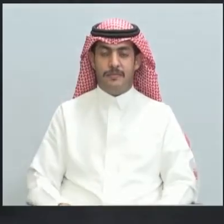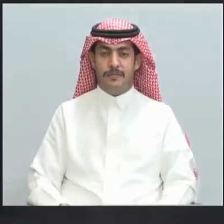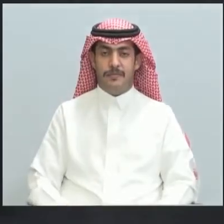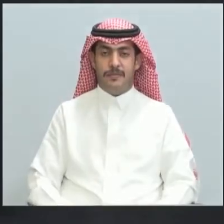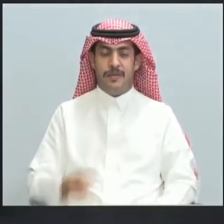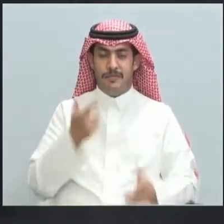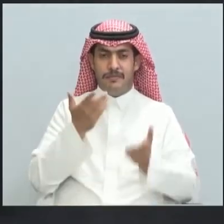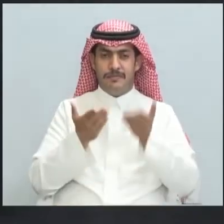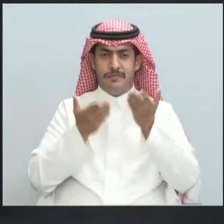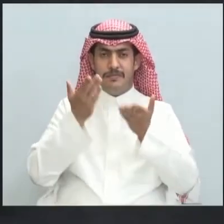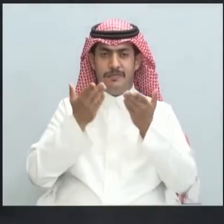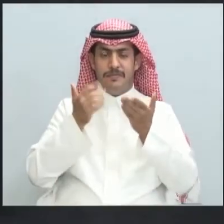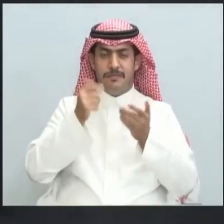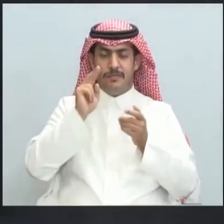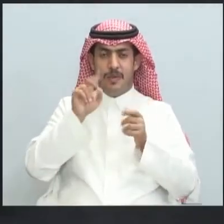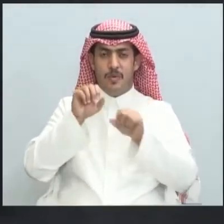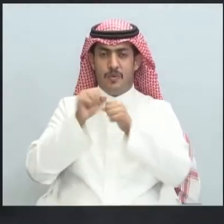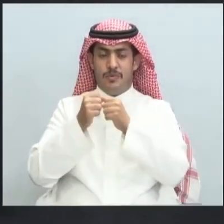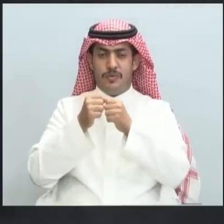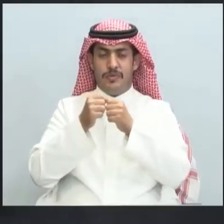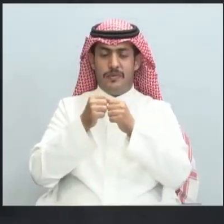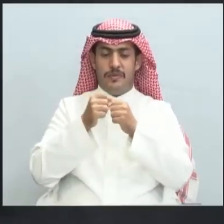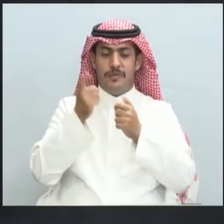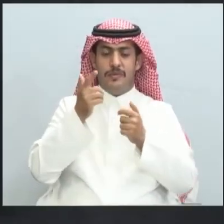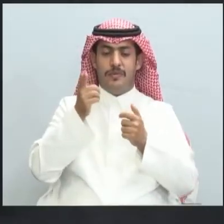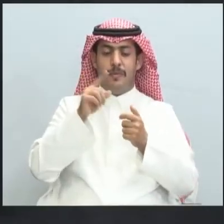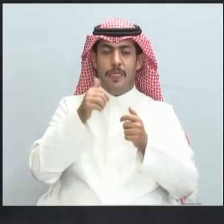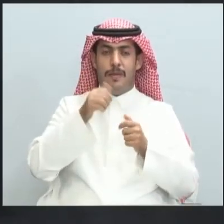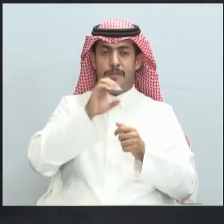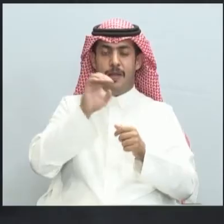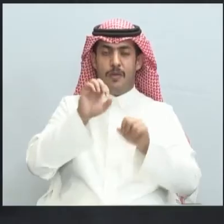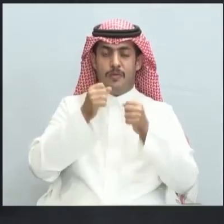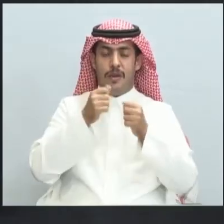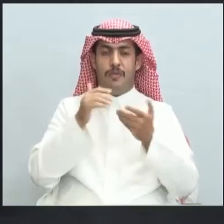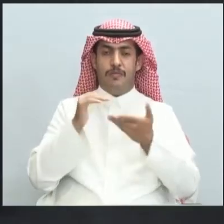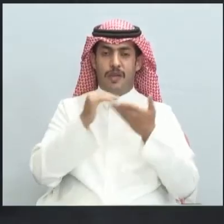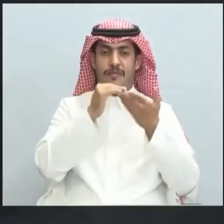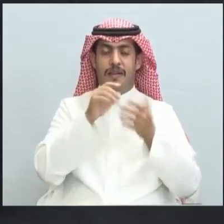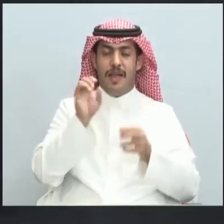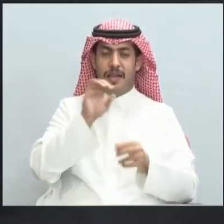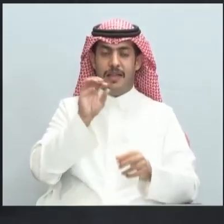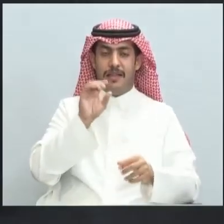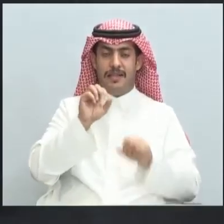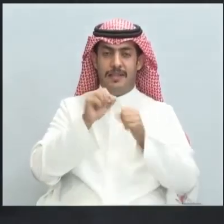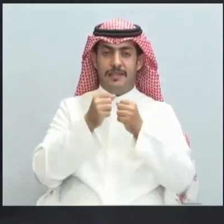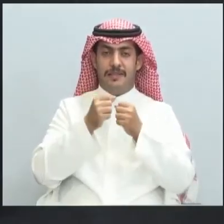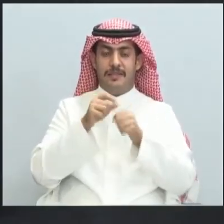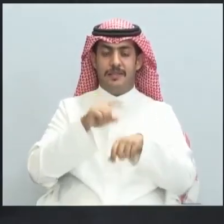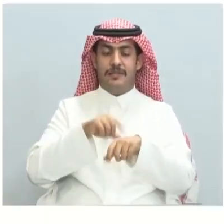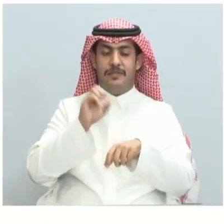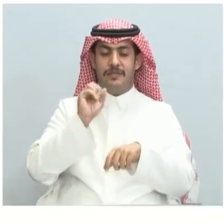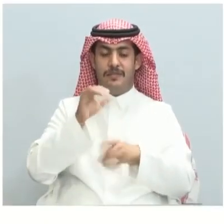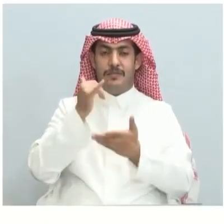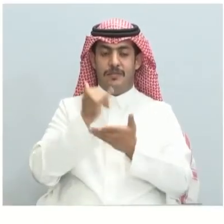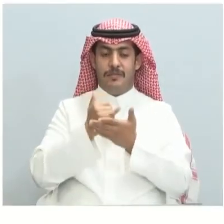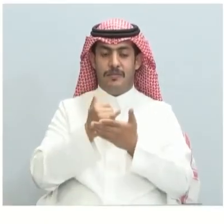تقارن بين الكسور بارك الله فيكم وكذلك تجدون الكسور المكافئه لاعداد كسريه اتركها بين